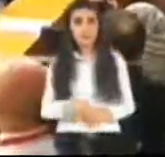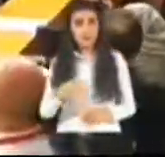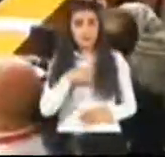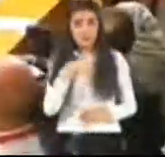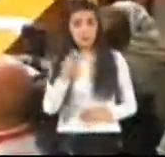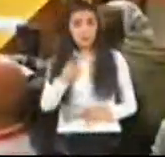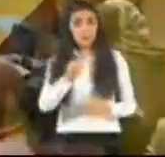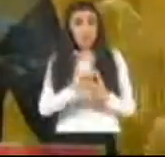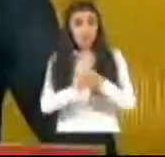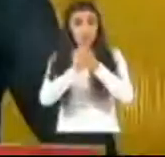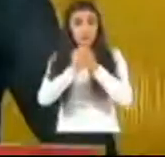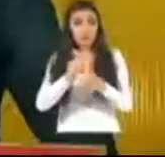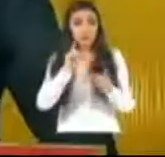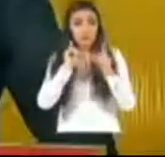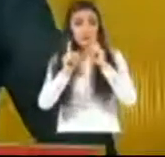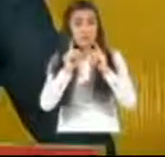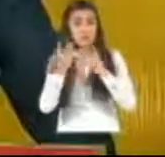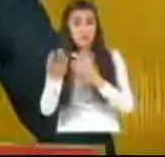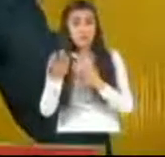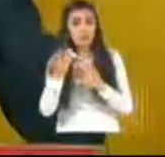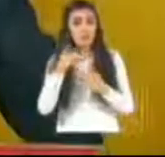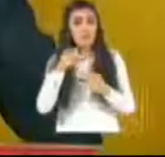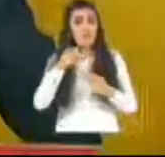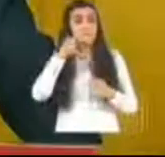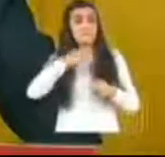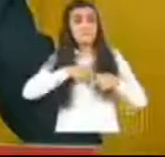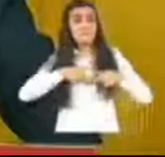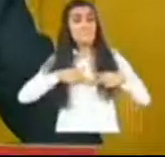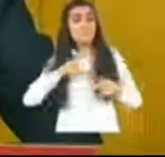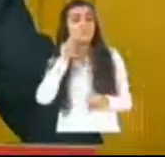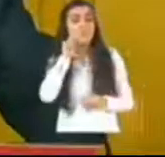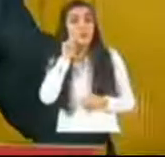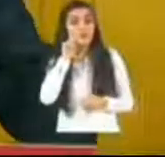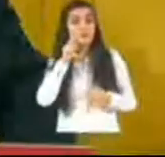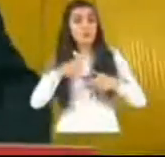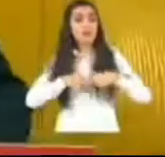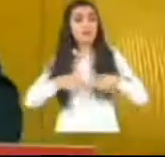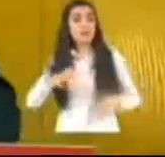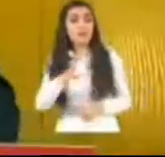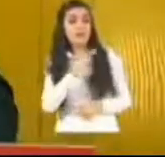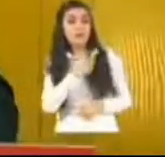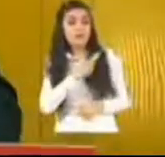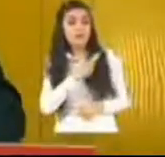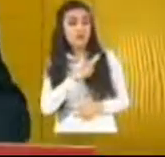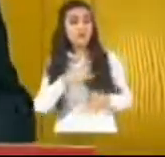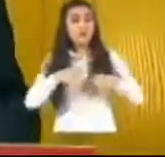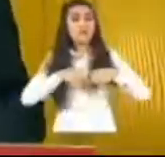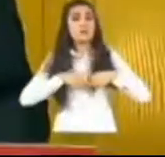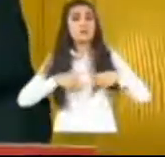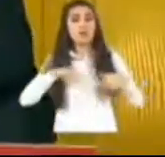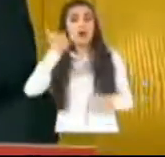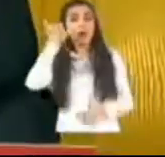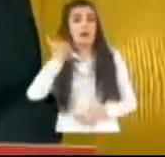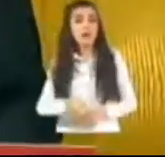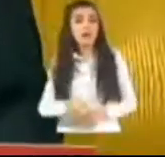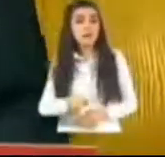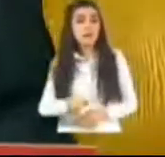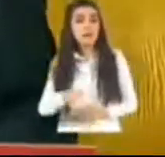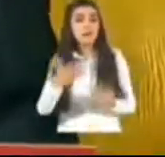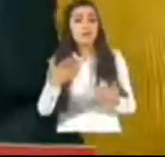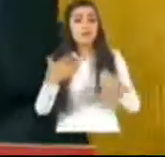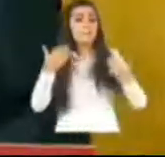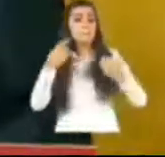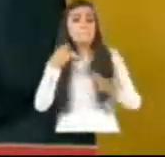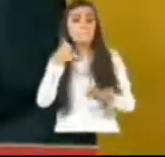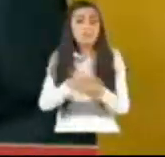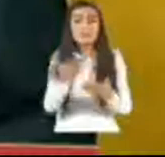olduğumuz kutlu dava milli namusu, milli varlığı, milli hakları bedeli